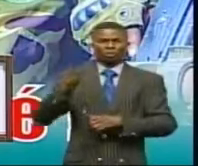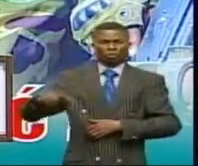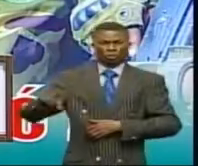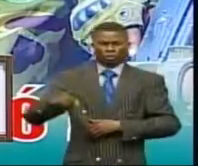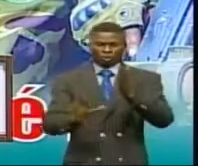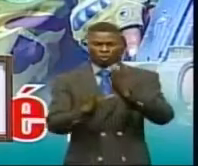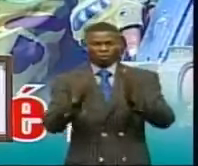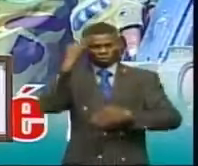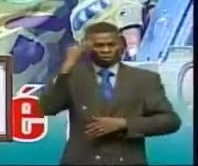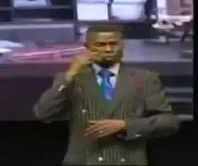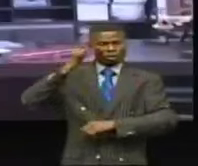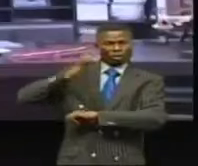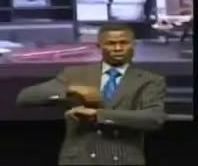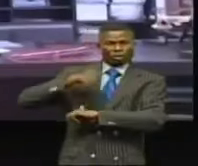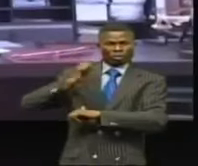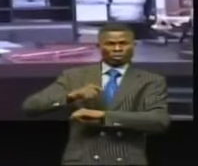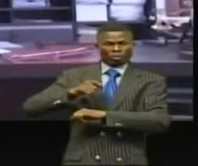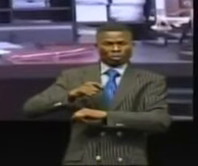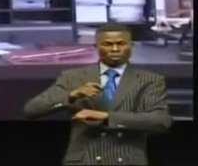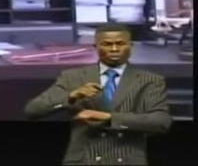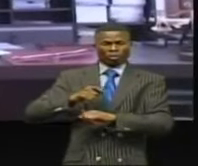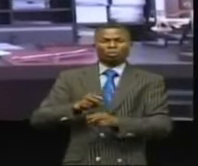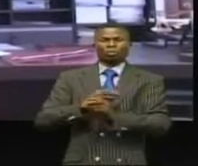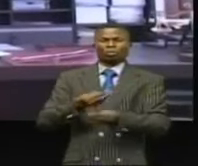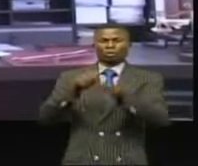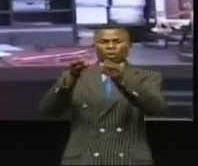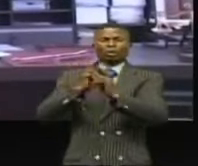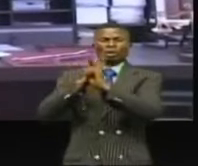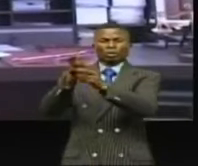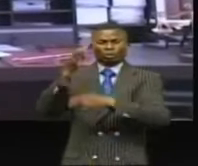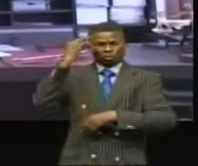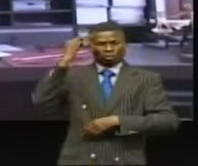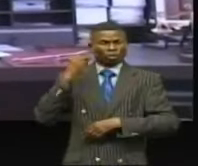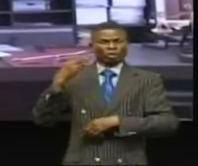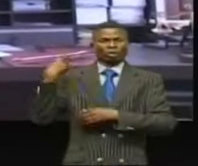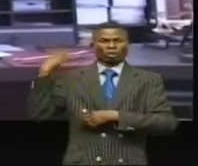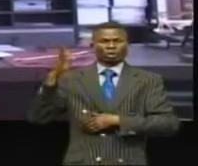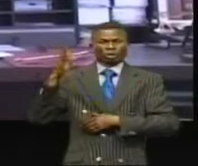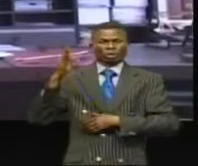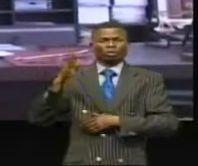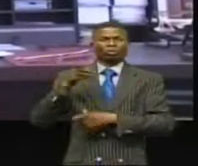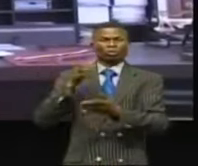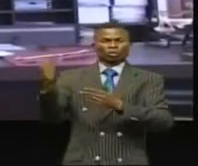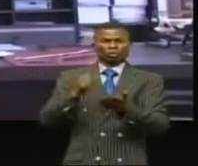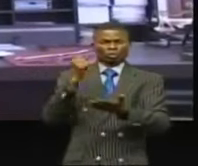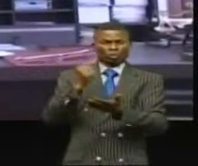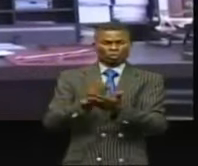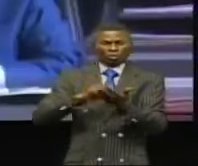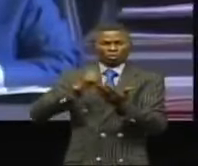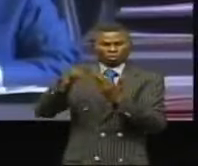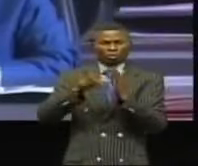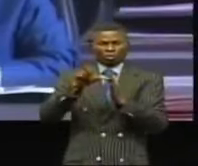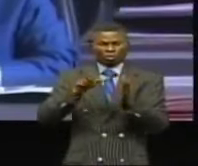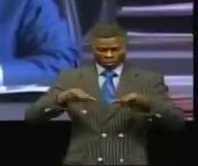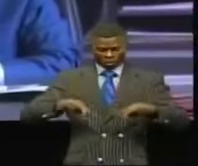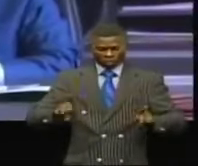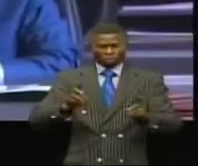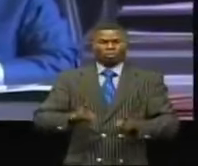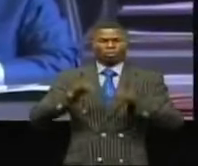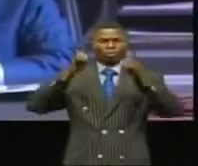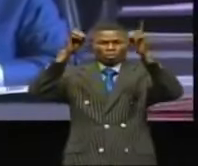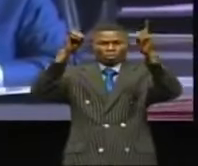vice-ministre de la Justice a présenté au nom de la ministre d'État, ministre de la Justice et garde des Sceaux, le projet de loi autorisant la prorogation